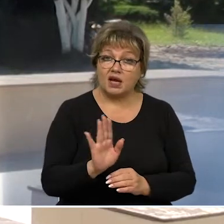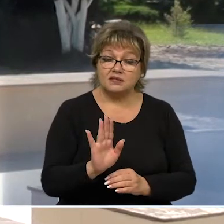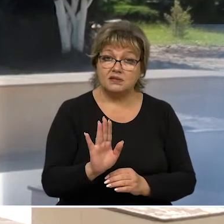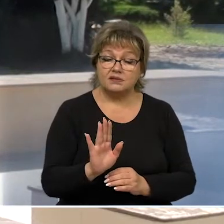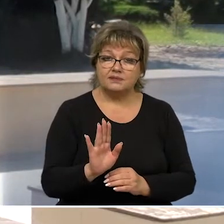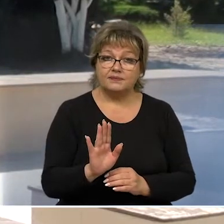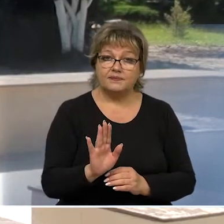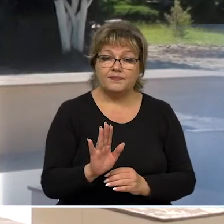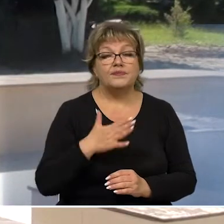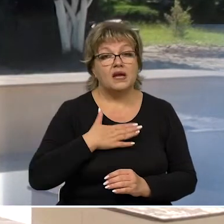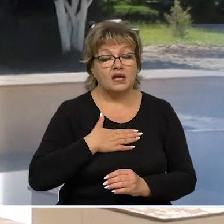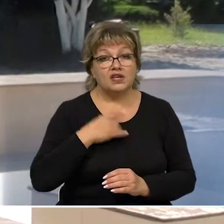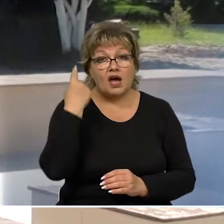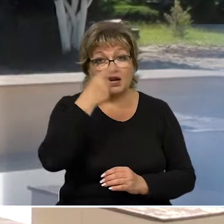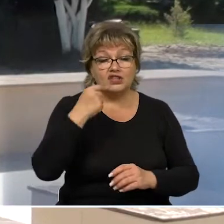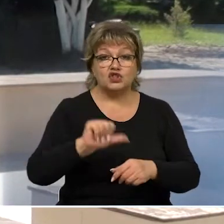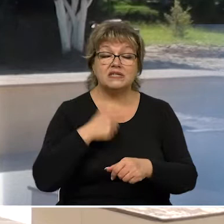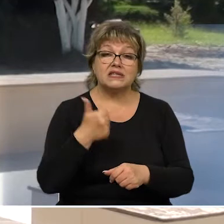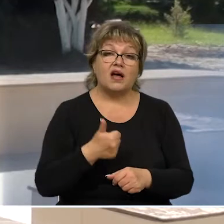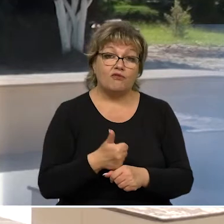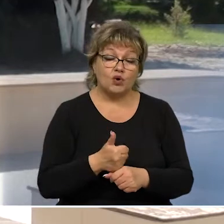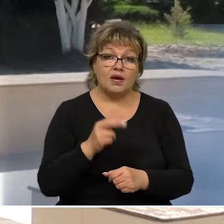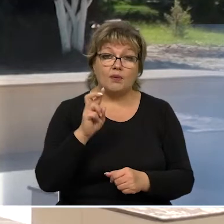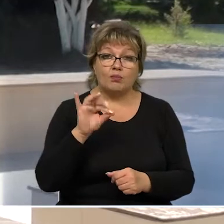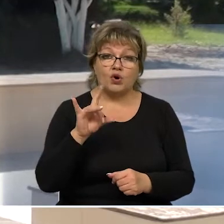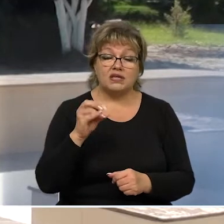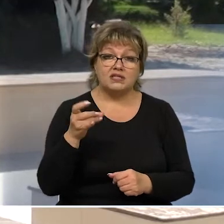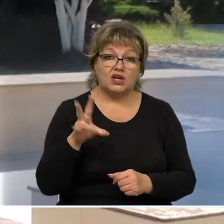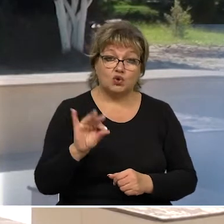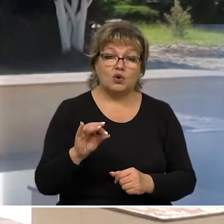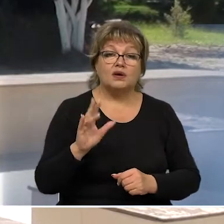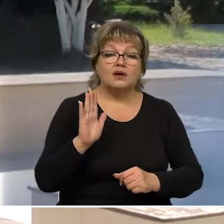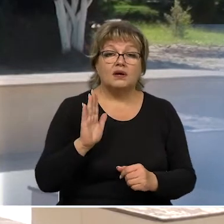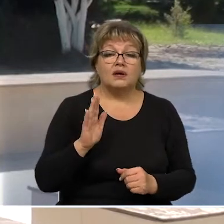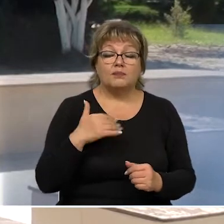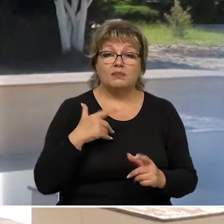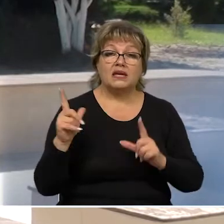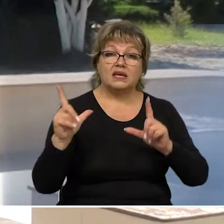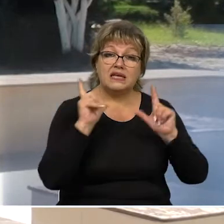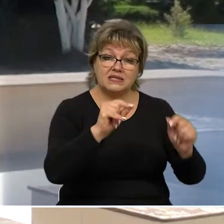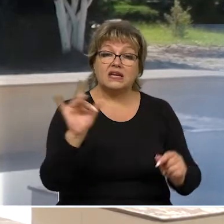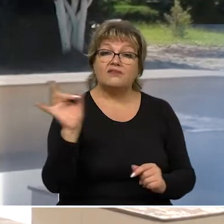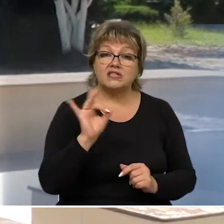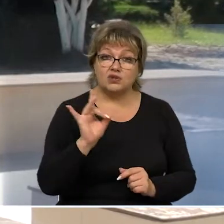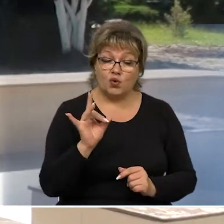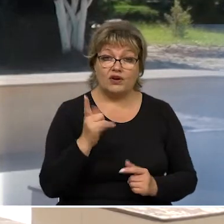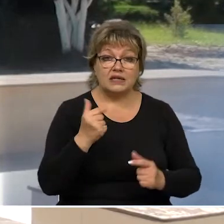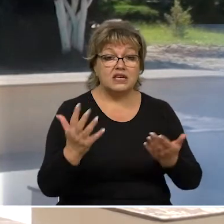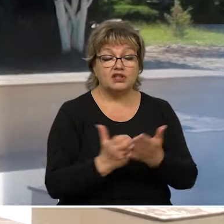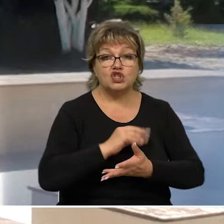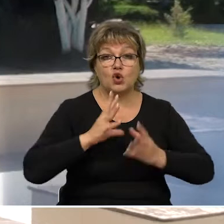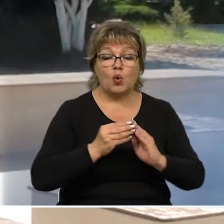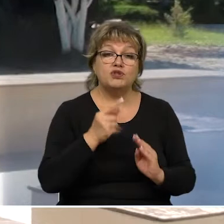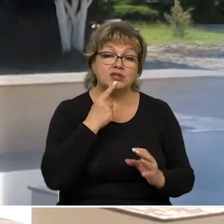убирать я лично с главой с борисенки где николаевича мы ездили в ростов где